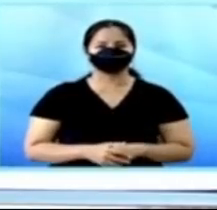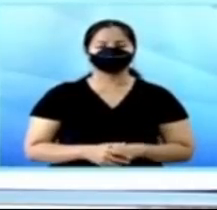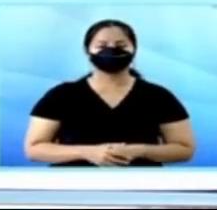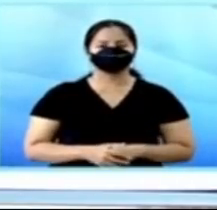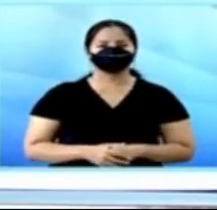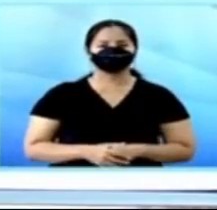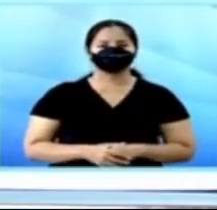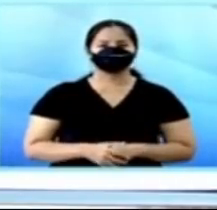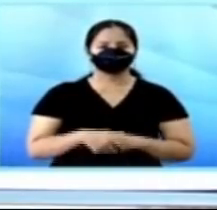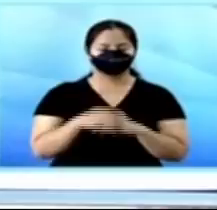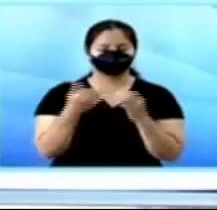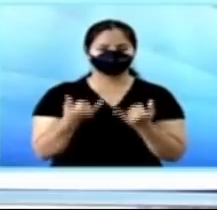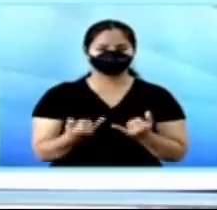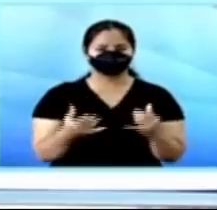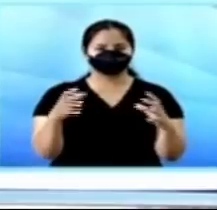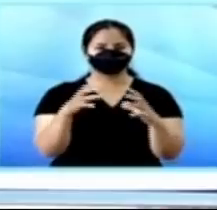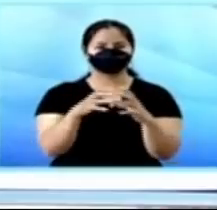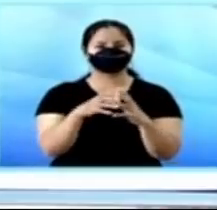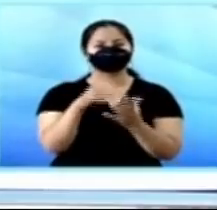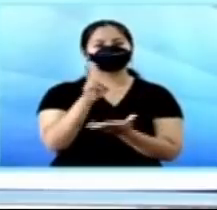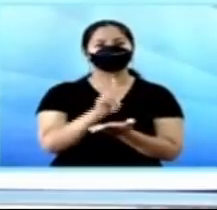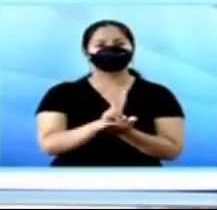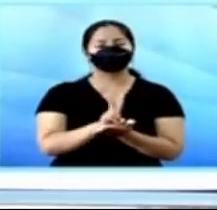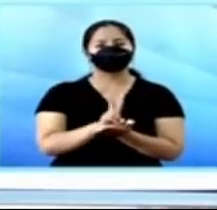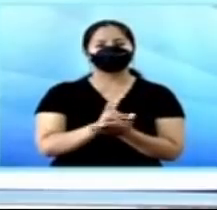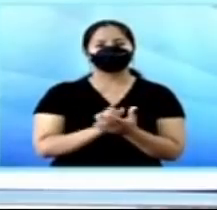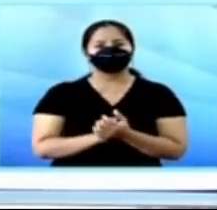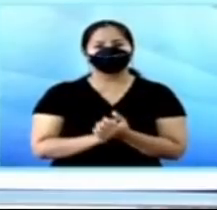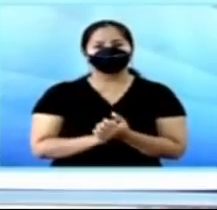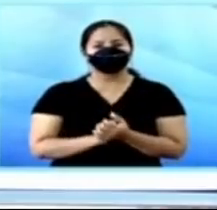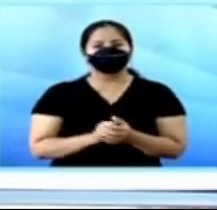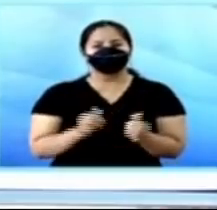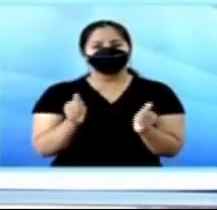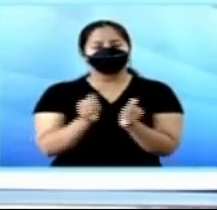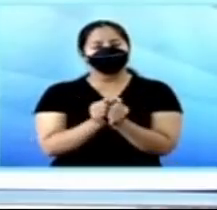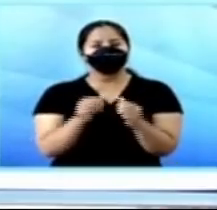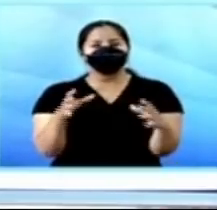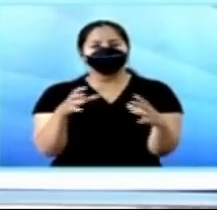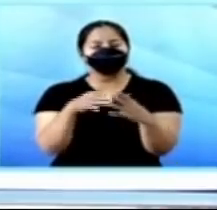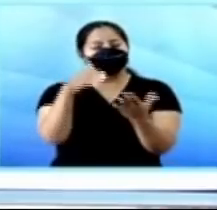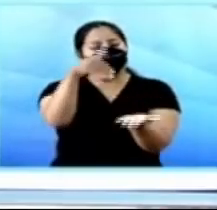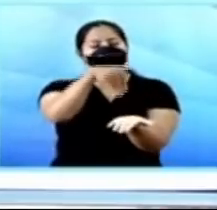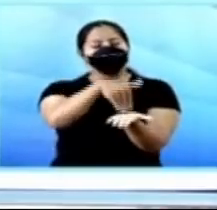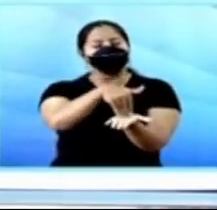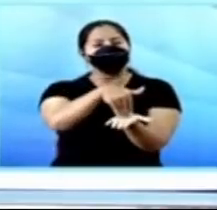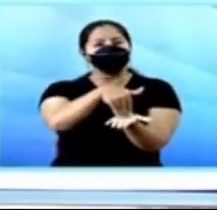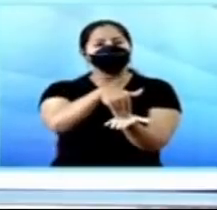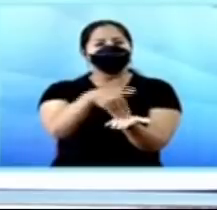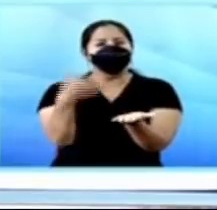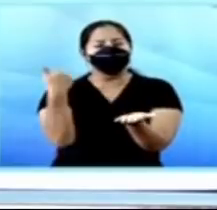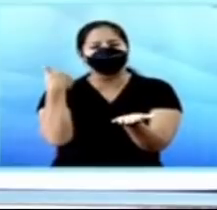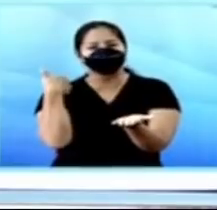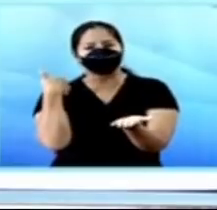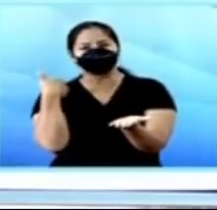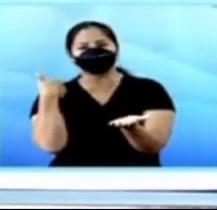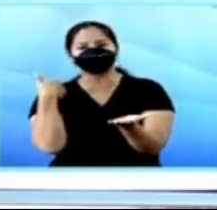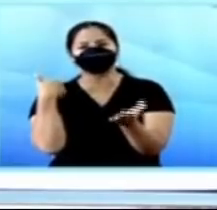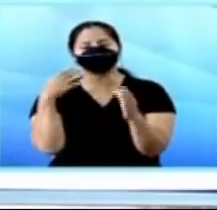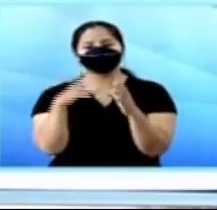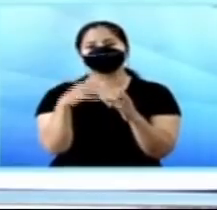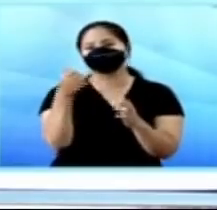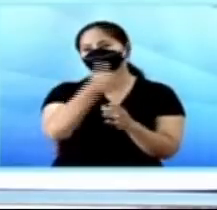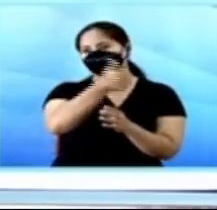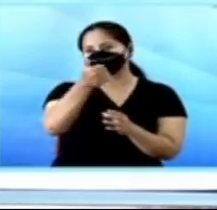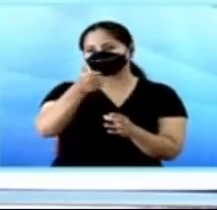และก็นอกจากนั้นทีมงานของนครหลวงเวียงจันทน์โดยสมทบกับทีมงานจากศูนย์กลางก็ยังมีทีมงานลงไปเคลื่อน